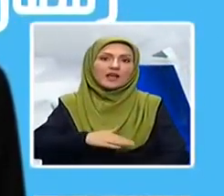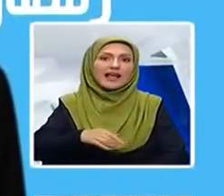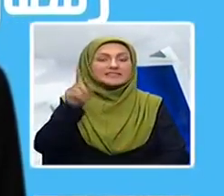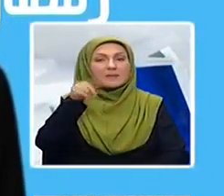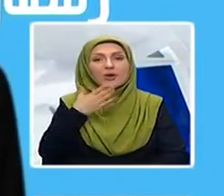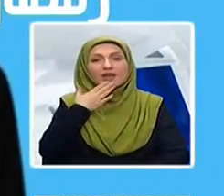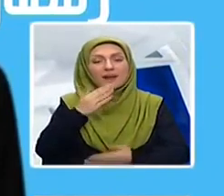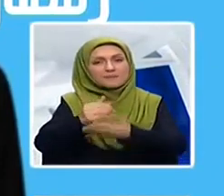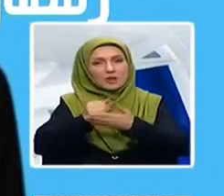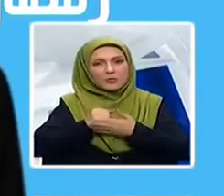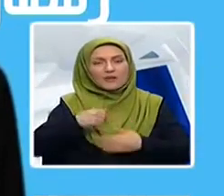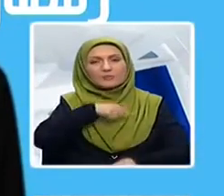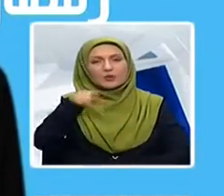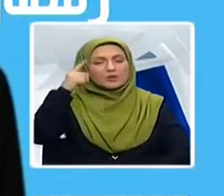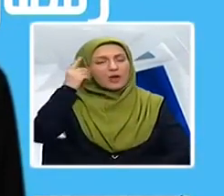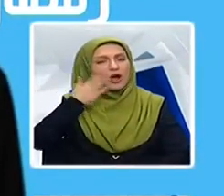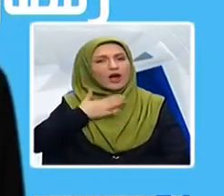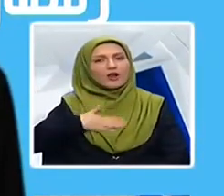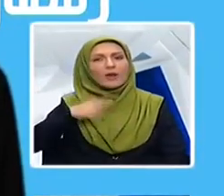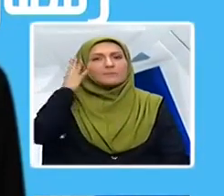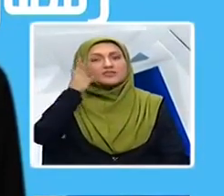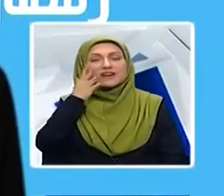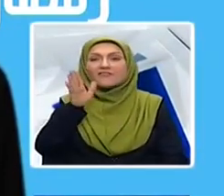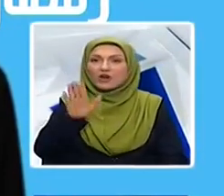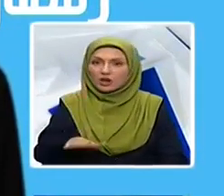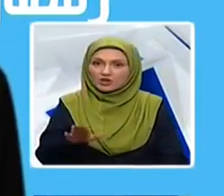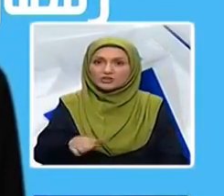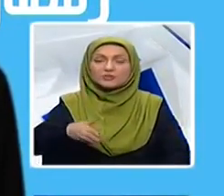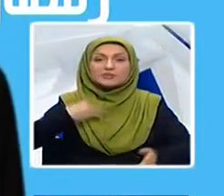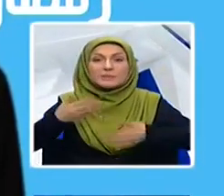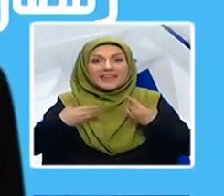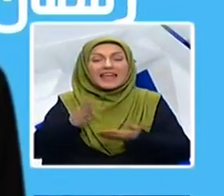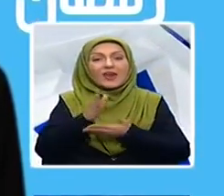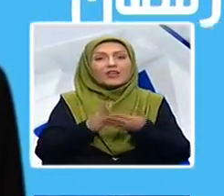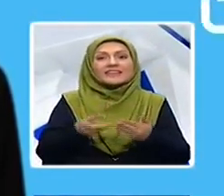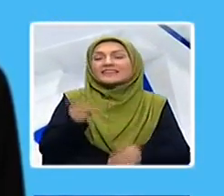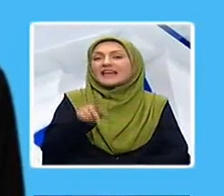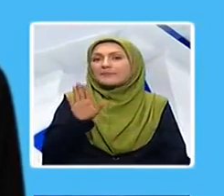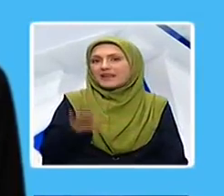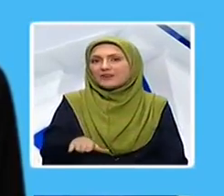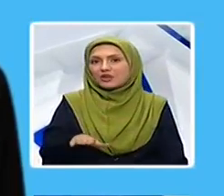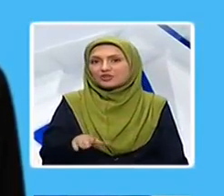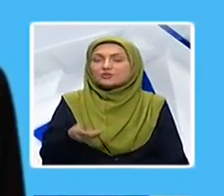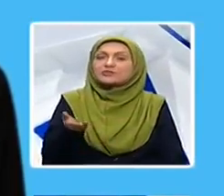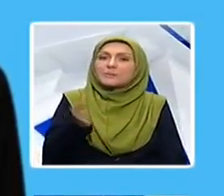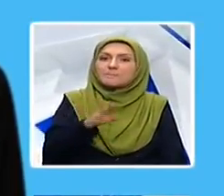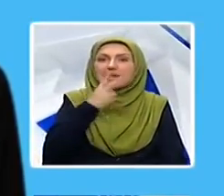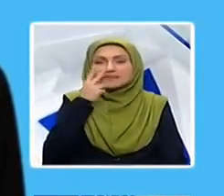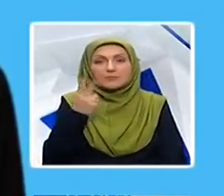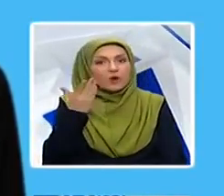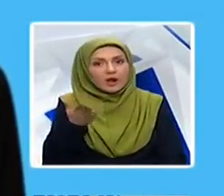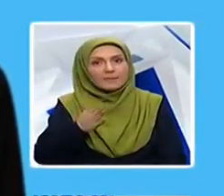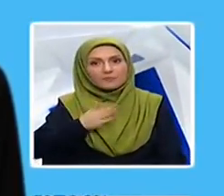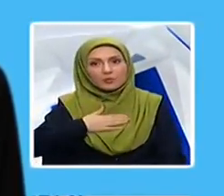تا ما آرامش روانی بیشتری داشته باشیم، استرس کمتری رو تجربه بکنیم و در نتیجه مراقبت بیشتری از خودمون